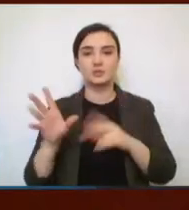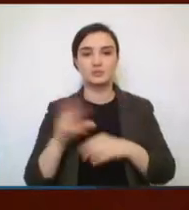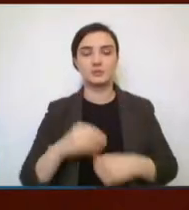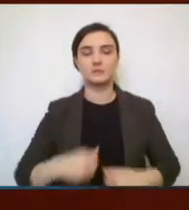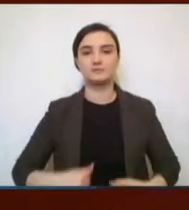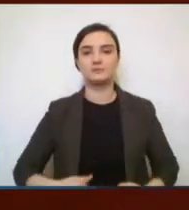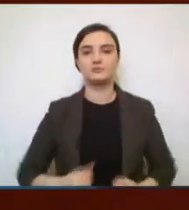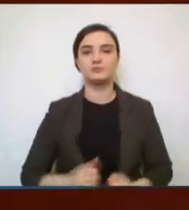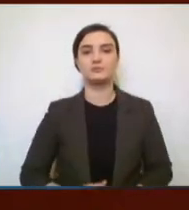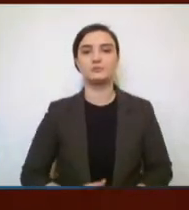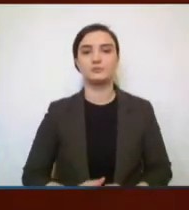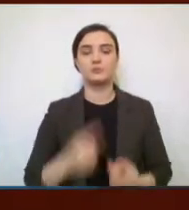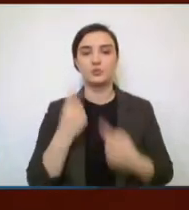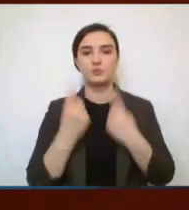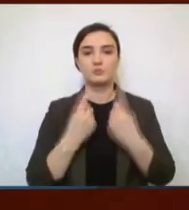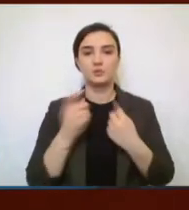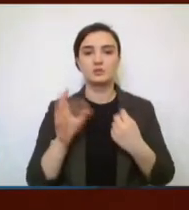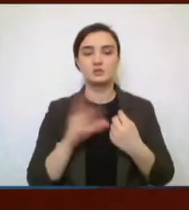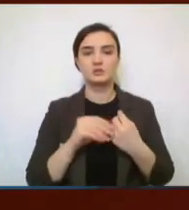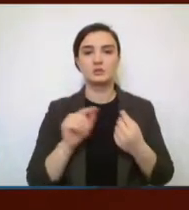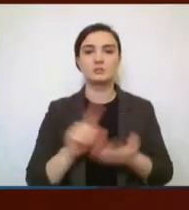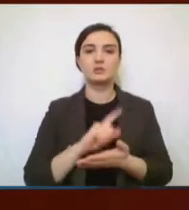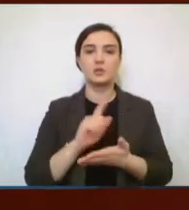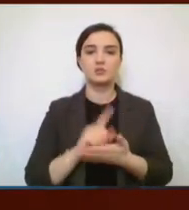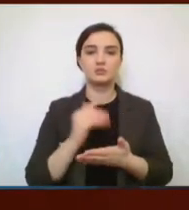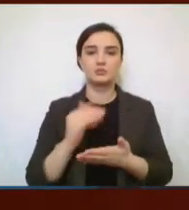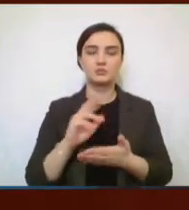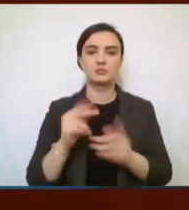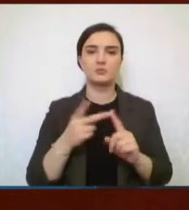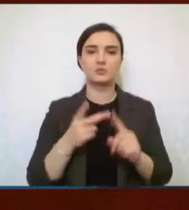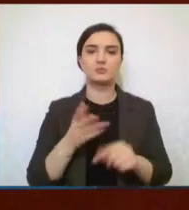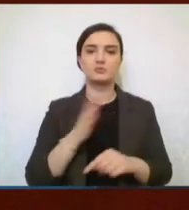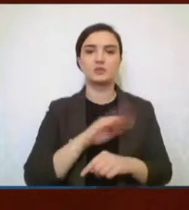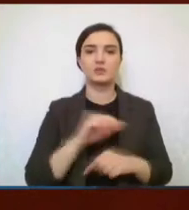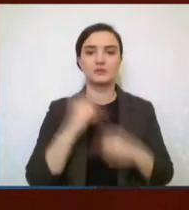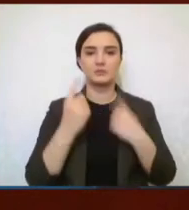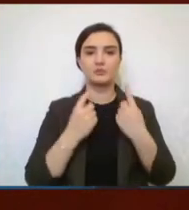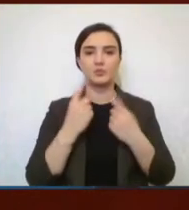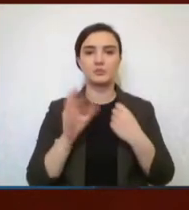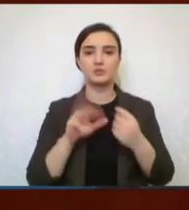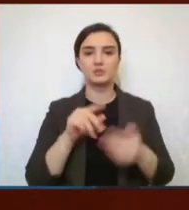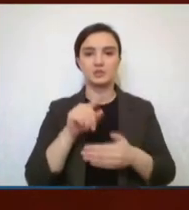ინფორმაცია ერთი მხრივ მისი აუცილებლობა და მეორე მხრივ ინფორმაციის სანდოობა.